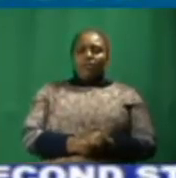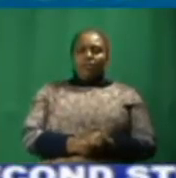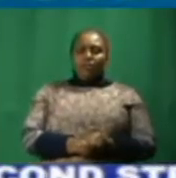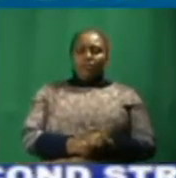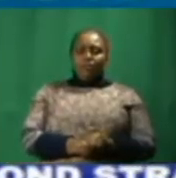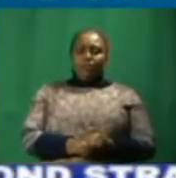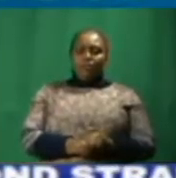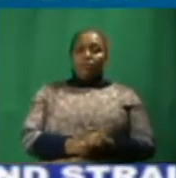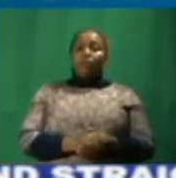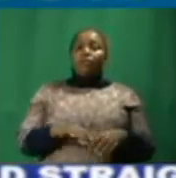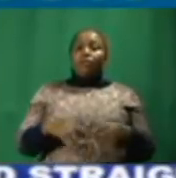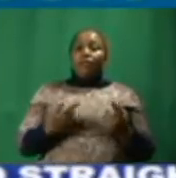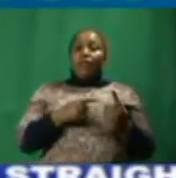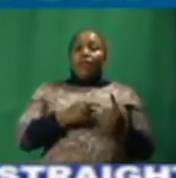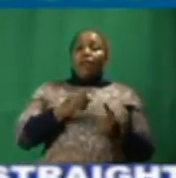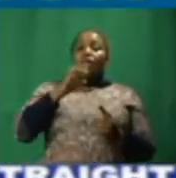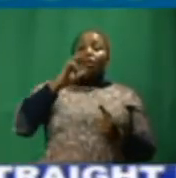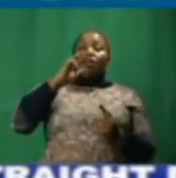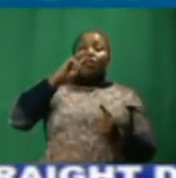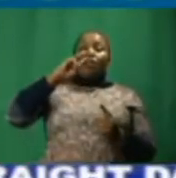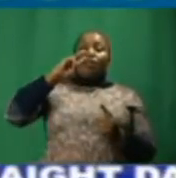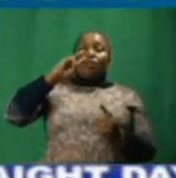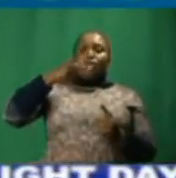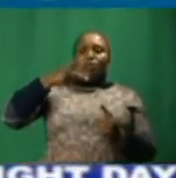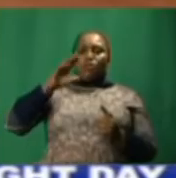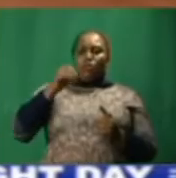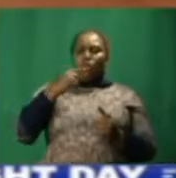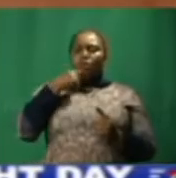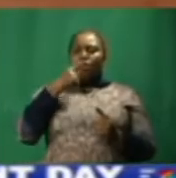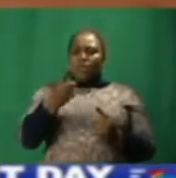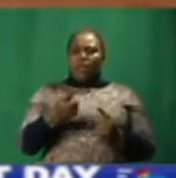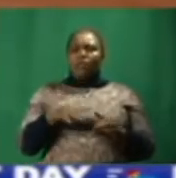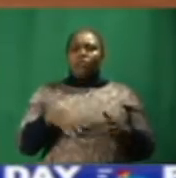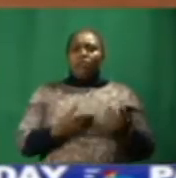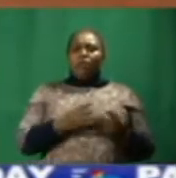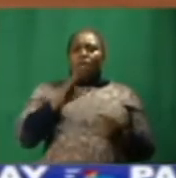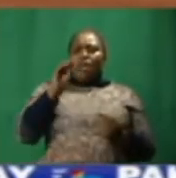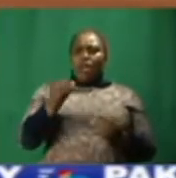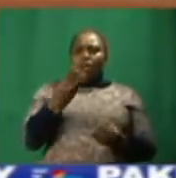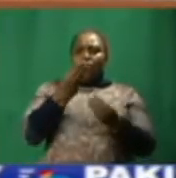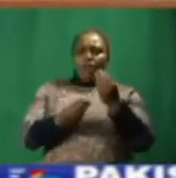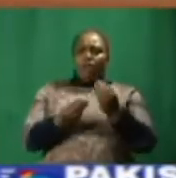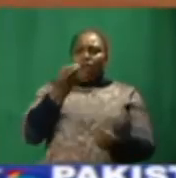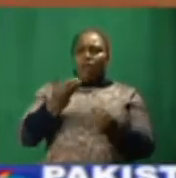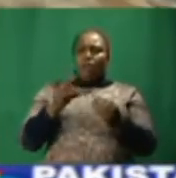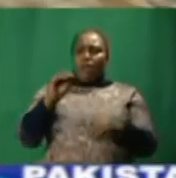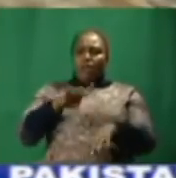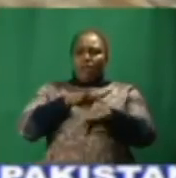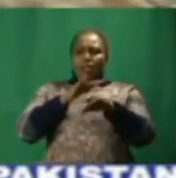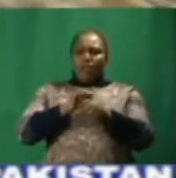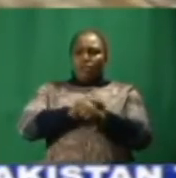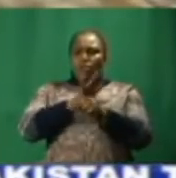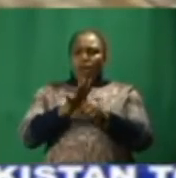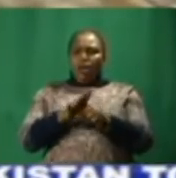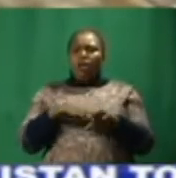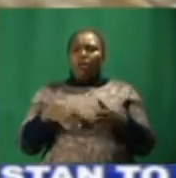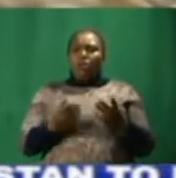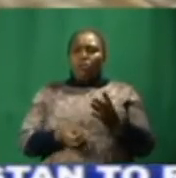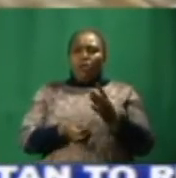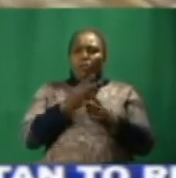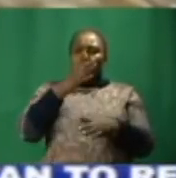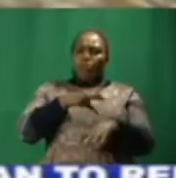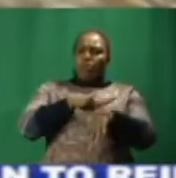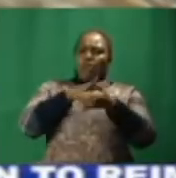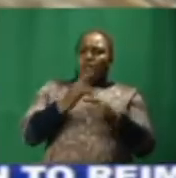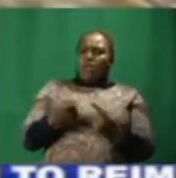kwenhlangano yakamhlaba yetempilo i-World Health Organization balikhulu bambana labanemkhuhlane i-COVID-19 laba bese bavelwa noma bacalwa timphawu tekugula